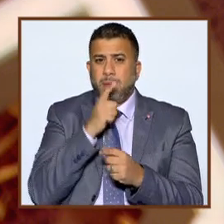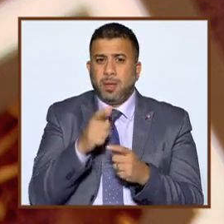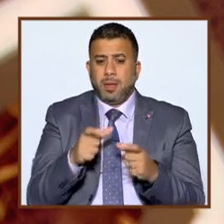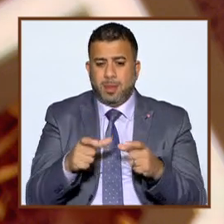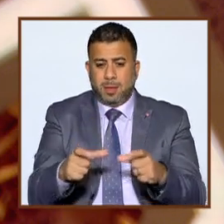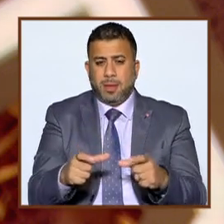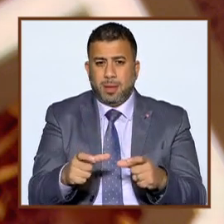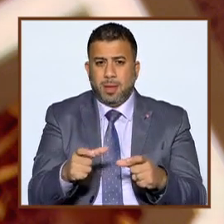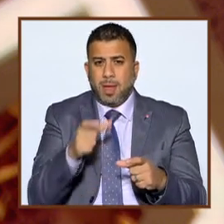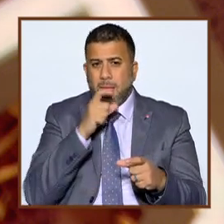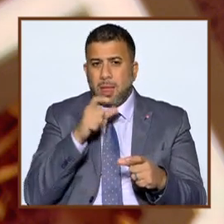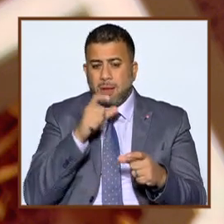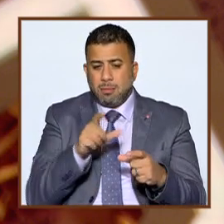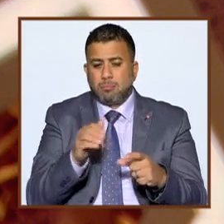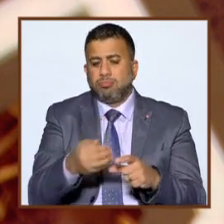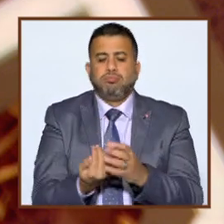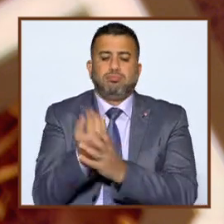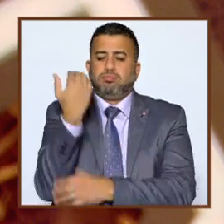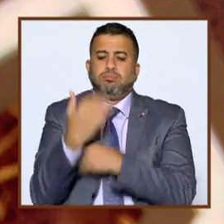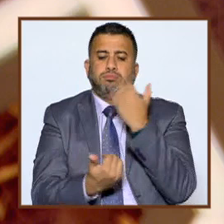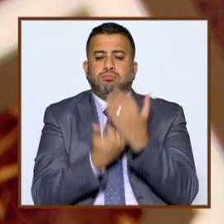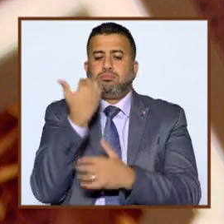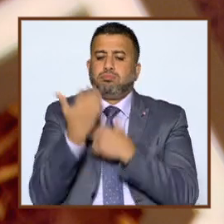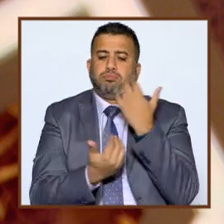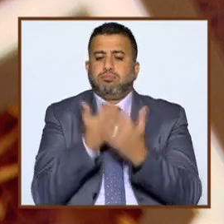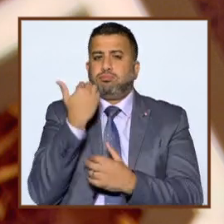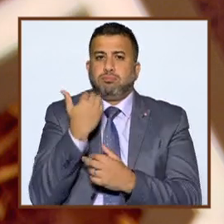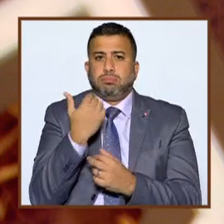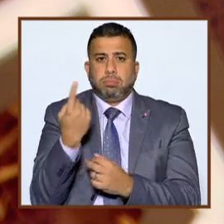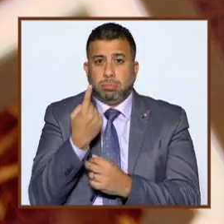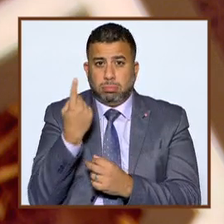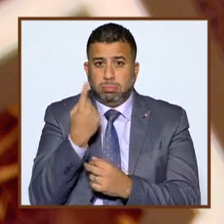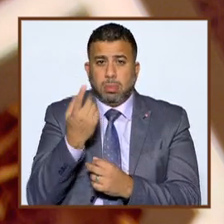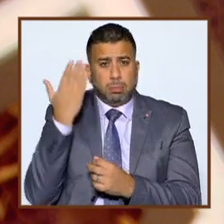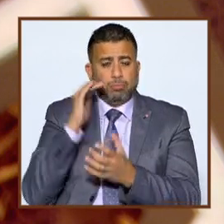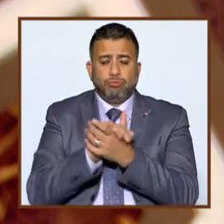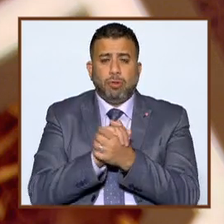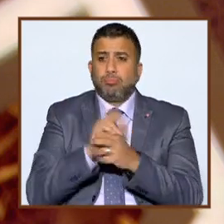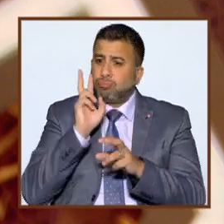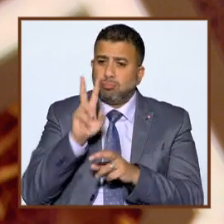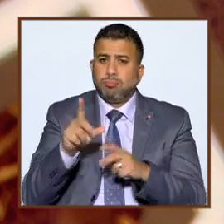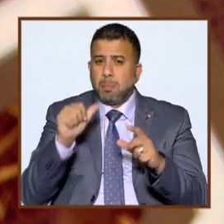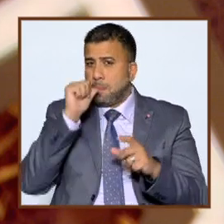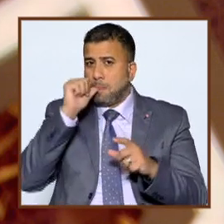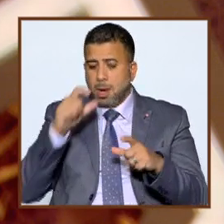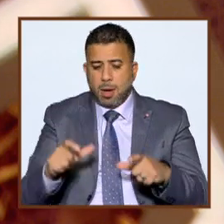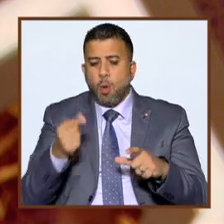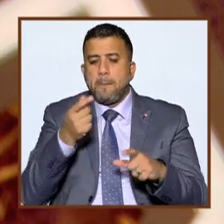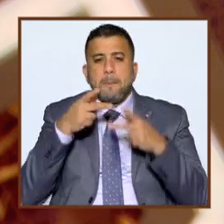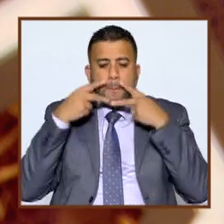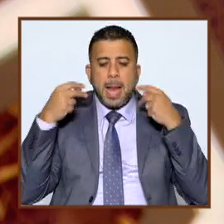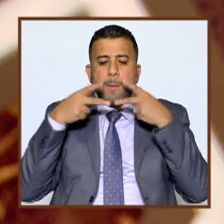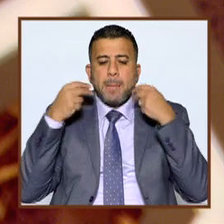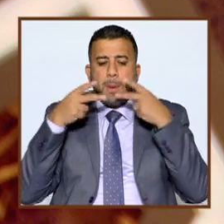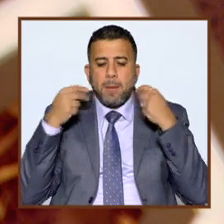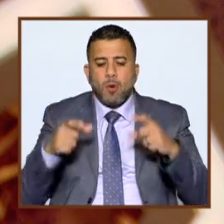الإناء لتشرب ثم يتوضأ من هذا الإناء، ولذلك بالنسبة للشخص المتوضأ إذا لمس